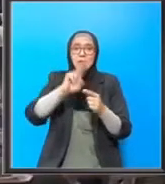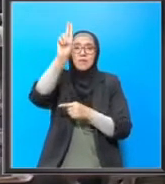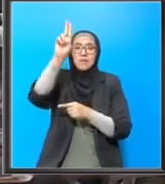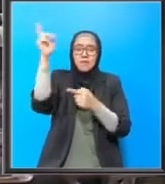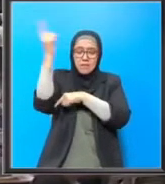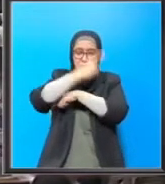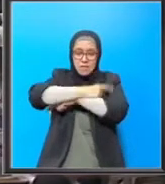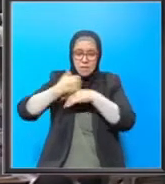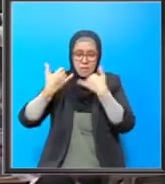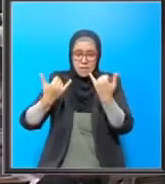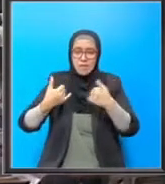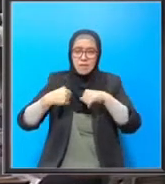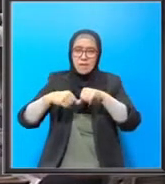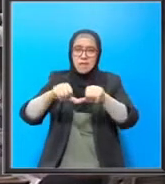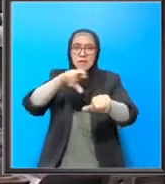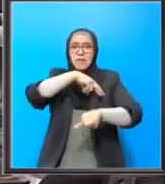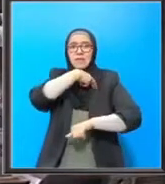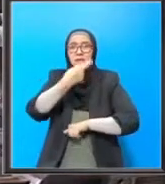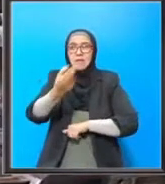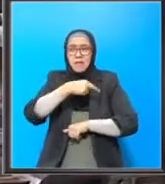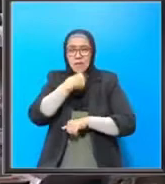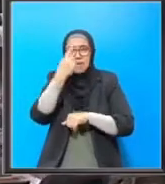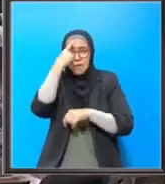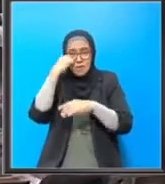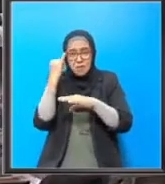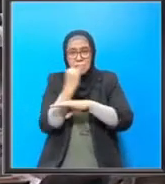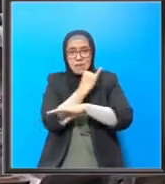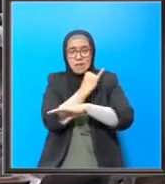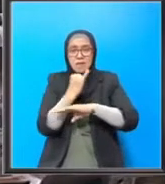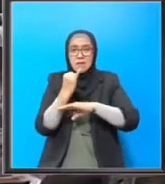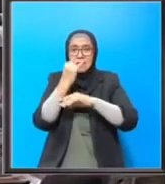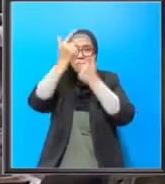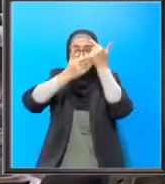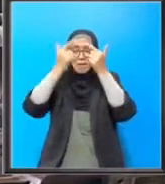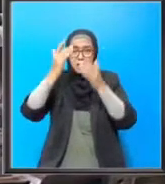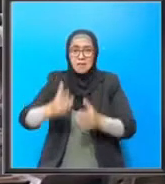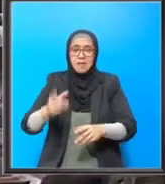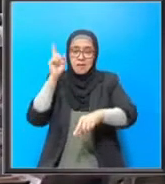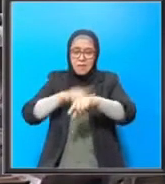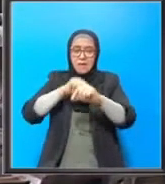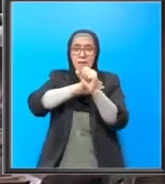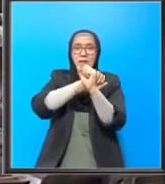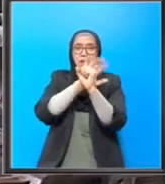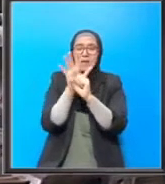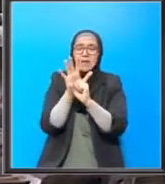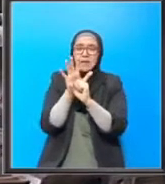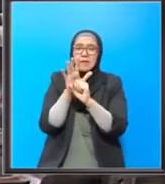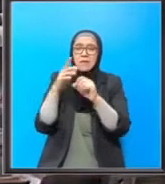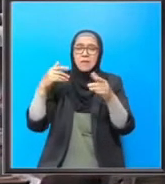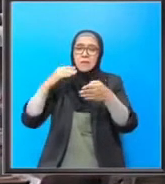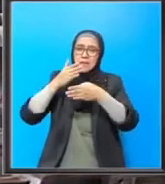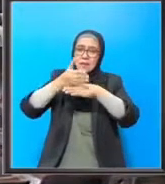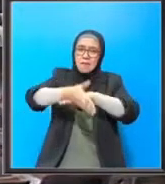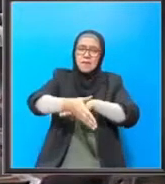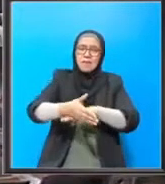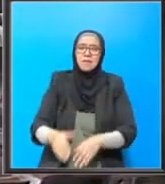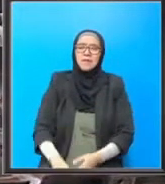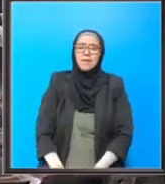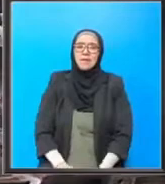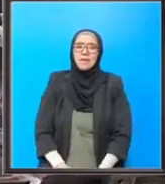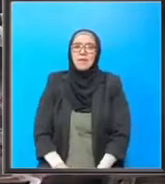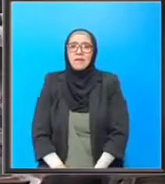kerugian dalam industri pelancongan swasta qobid melebihi 45 billion